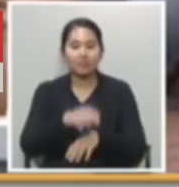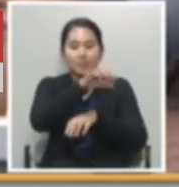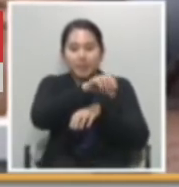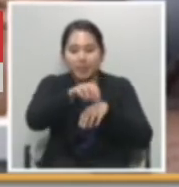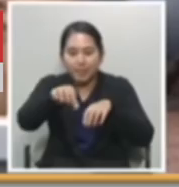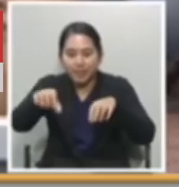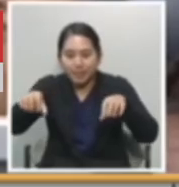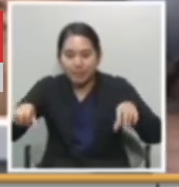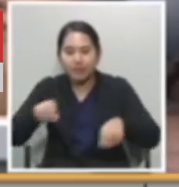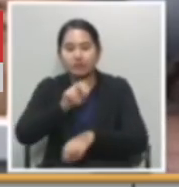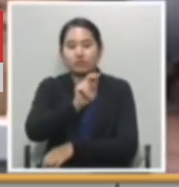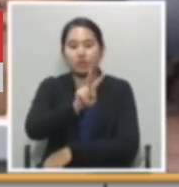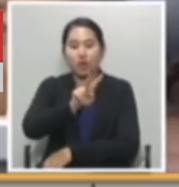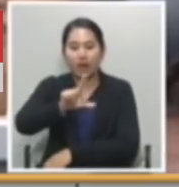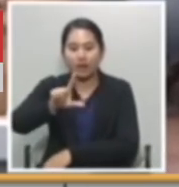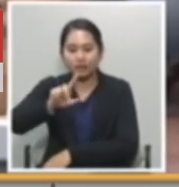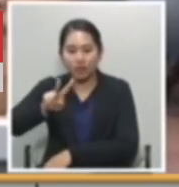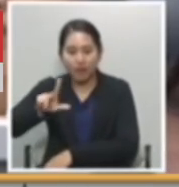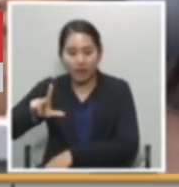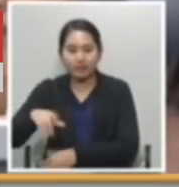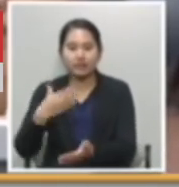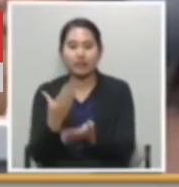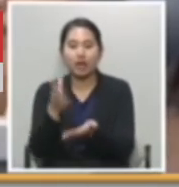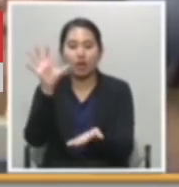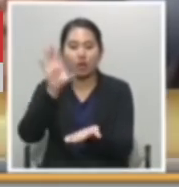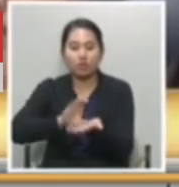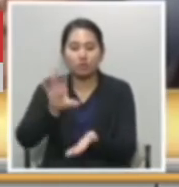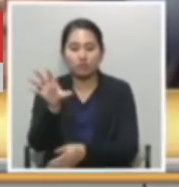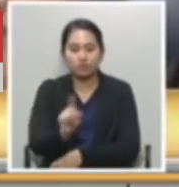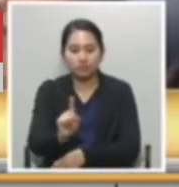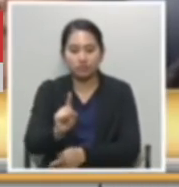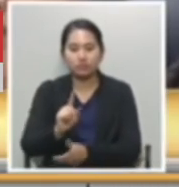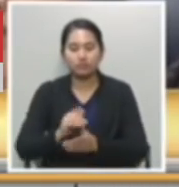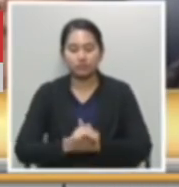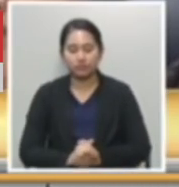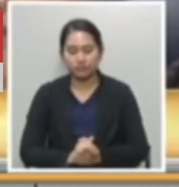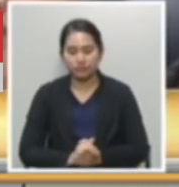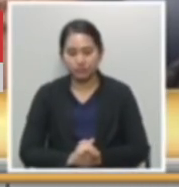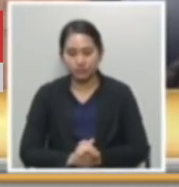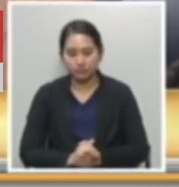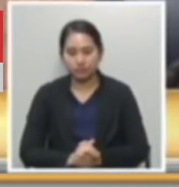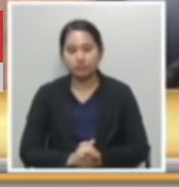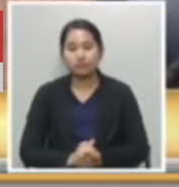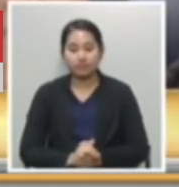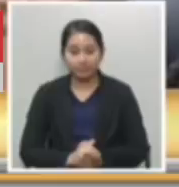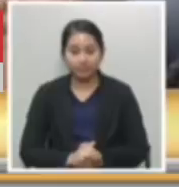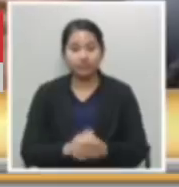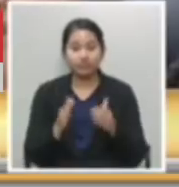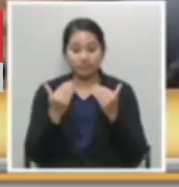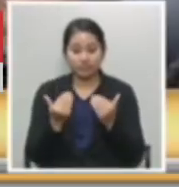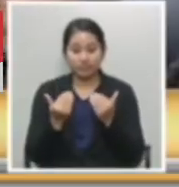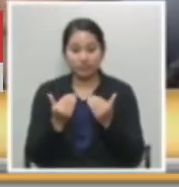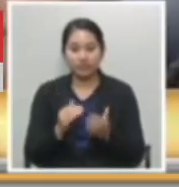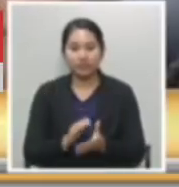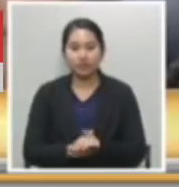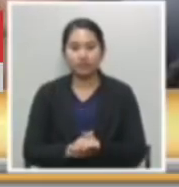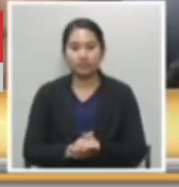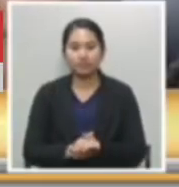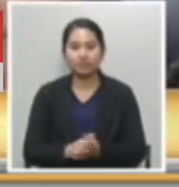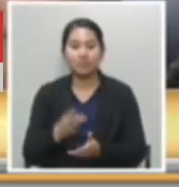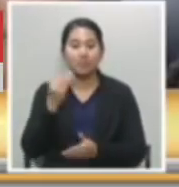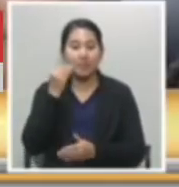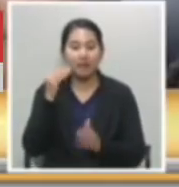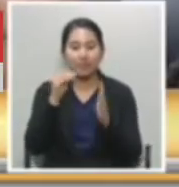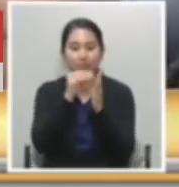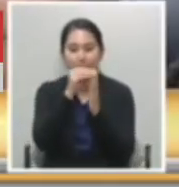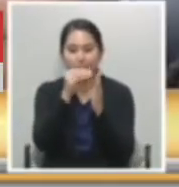ต่อหมู่บ้านเอาจริงๆนะในงบประมาณนะอยู่ไหนพี่น้องเอ้ยกองทุนหมู่บ้าน2ล้านน่ะไปเปิดห